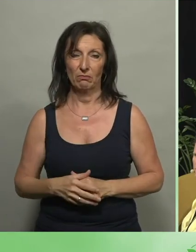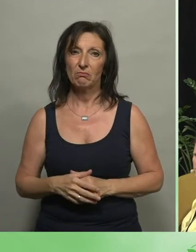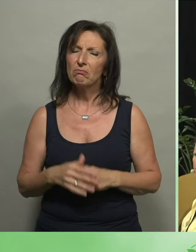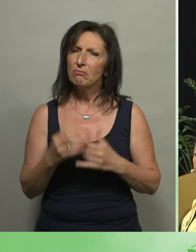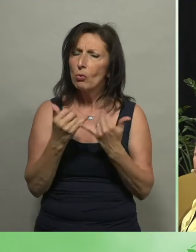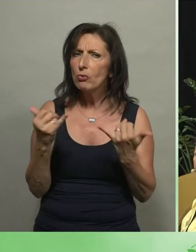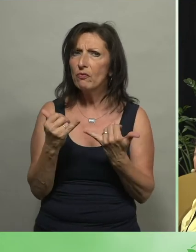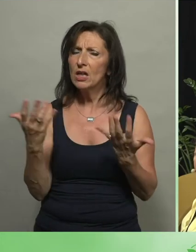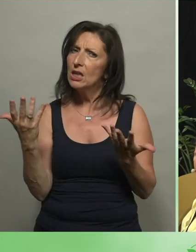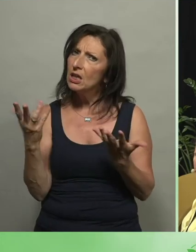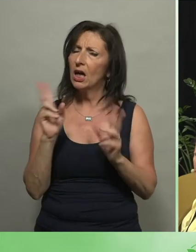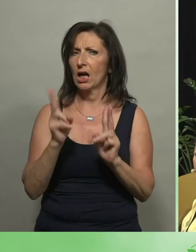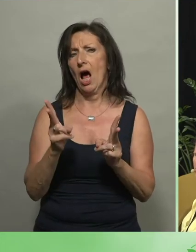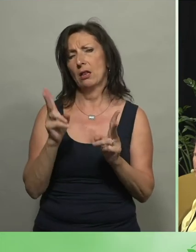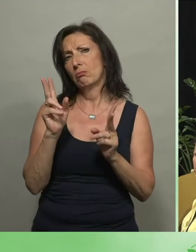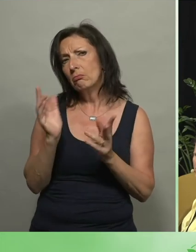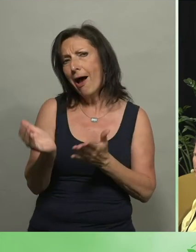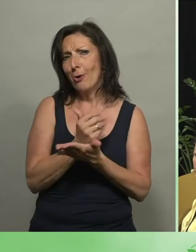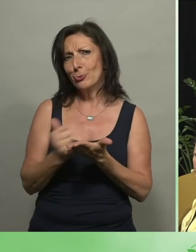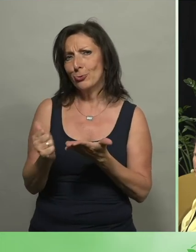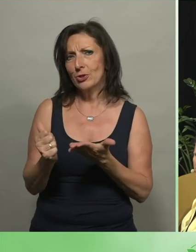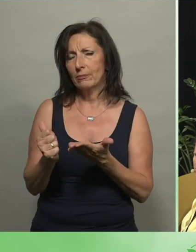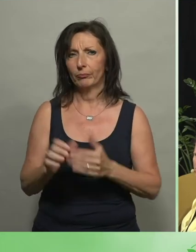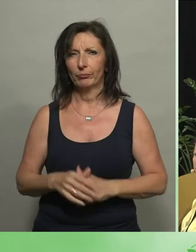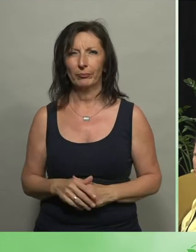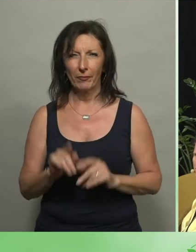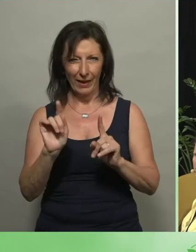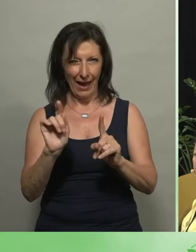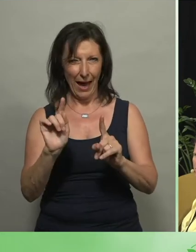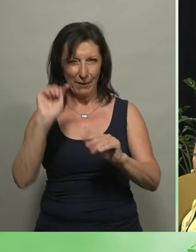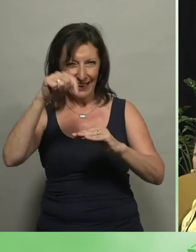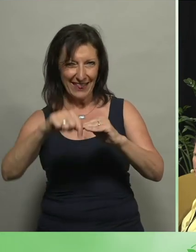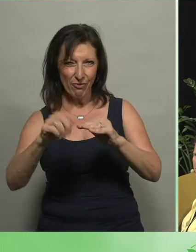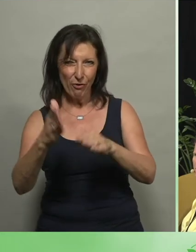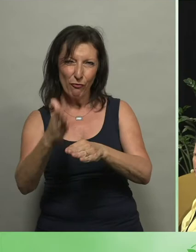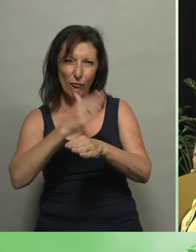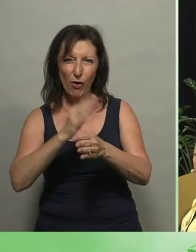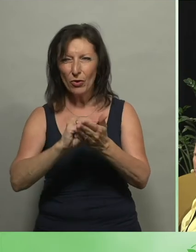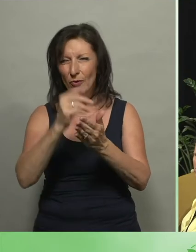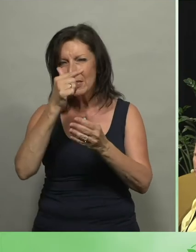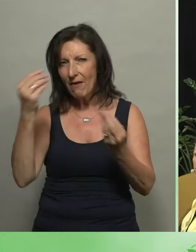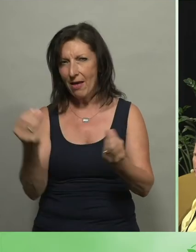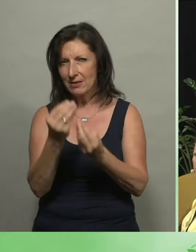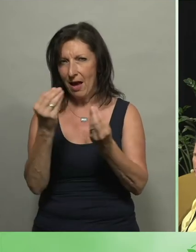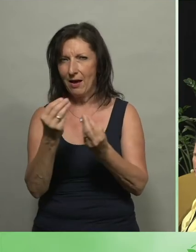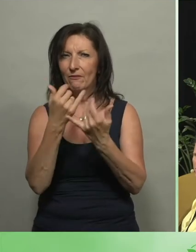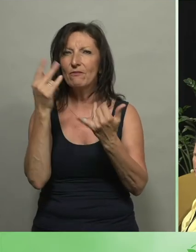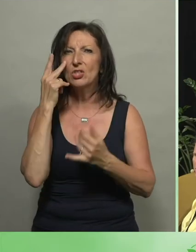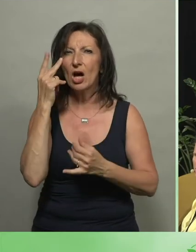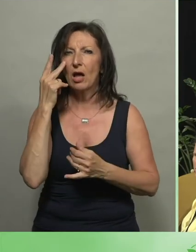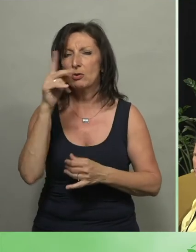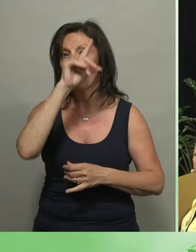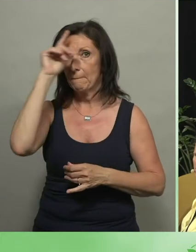wie die vielleicht genutzt werden können. Ich sage, bevor ich dazu komme, vielleicht noch zwei Sätze zur Lage von